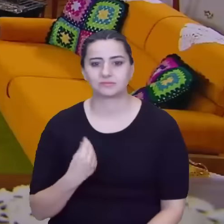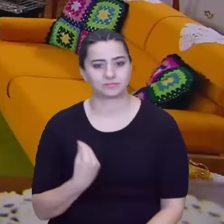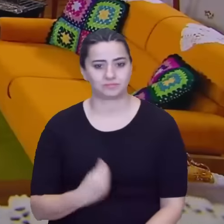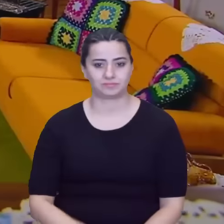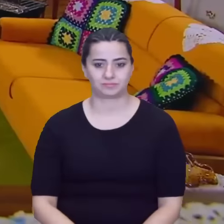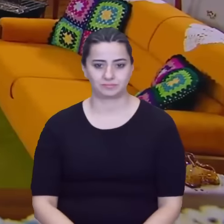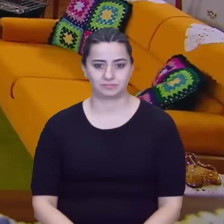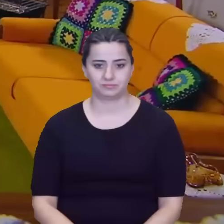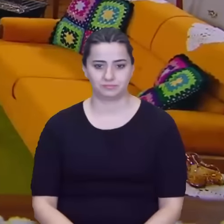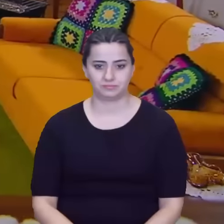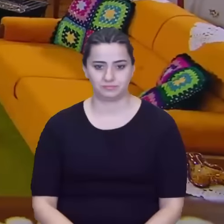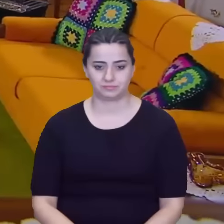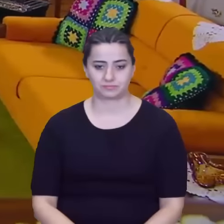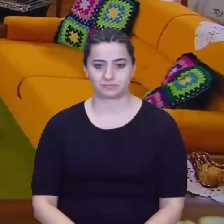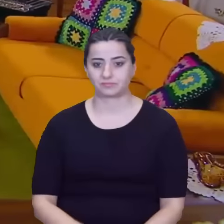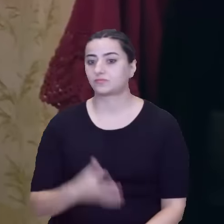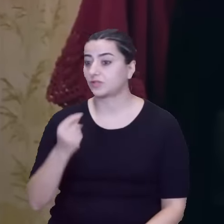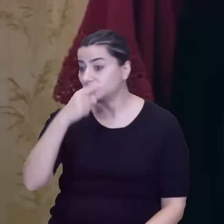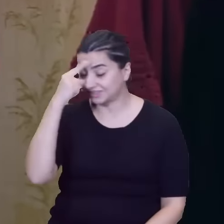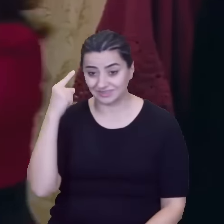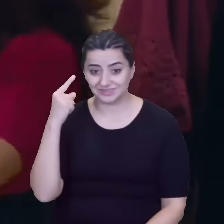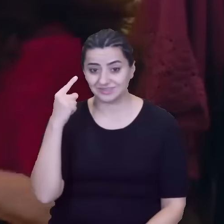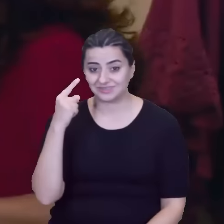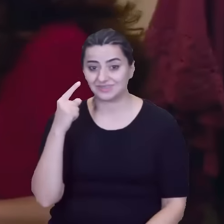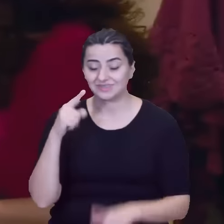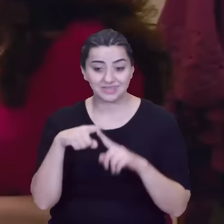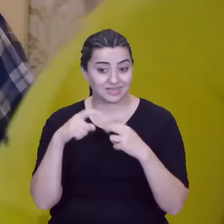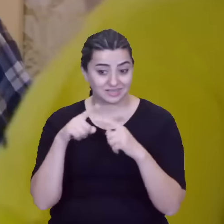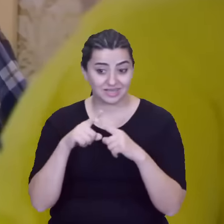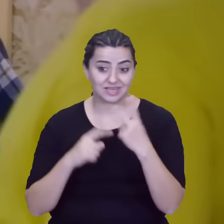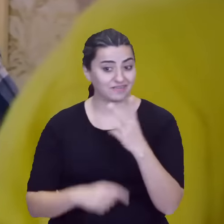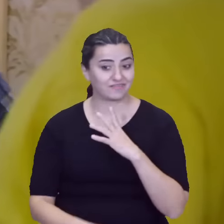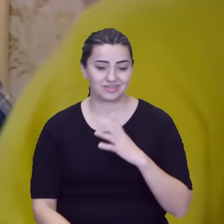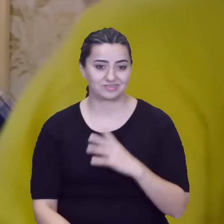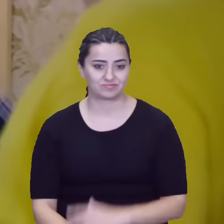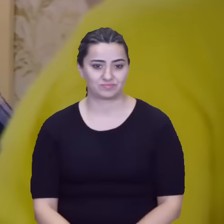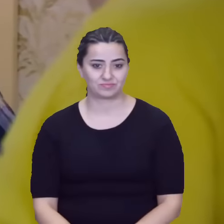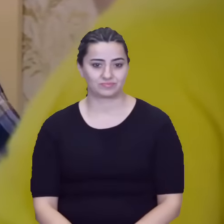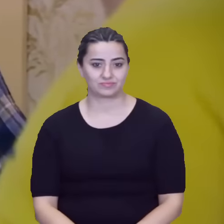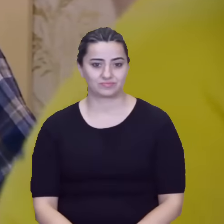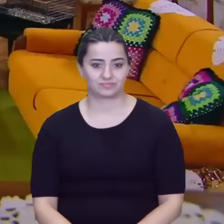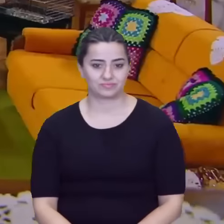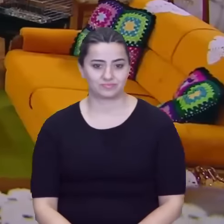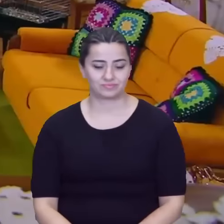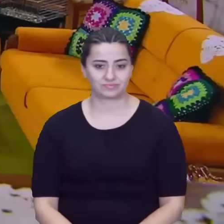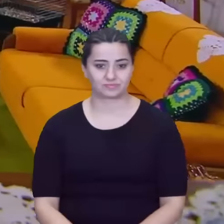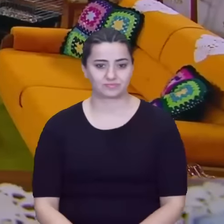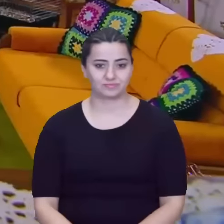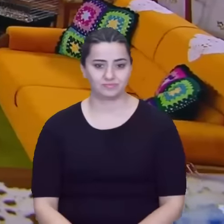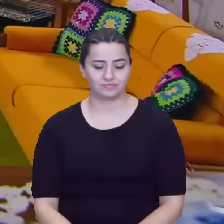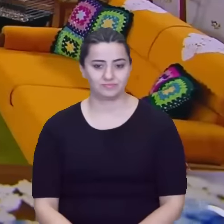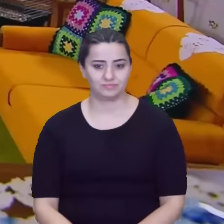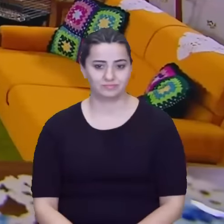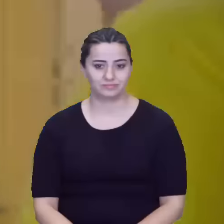Merhaba, merhaba. Hoş bulduk. Vallahi çok şanslısınız Fehmi abicim, TRT 2'niz var. Fehmi afalladı, karşılamaya gelen aile fertlerine